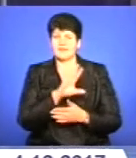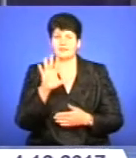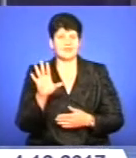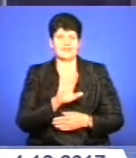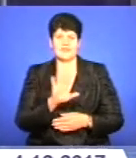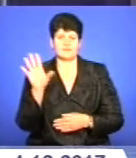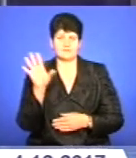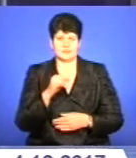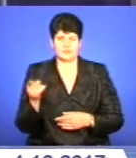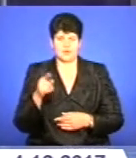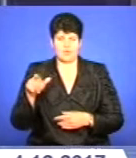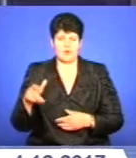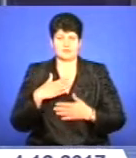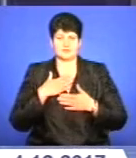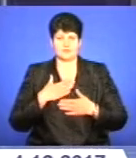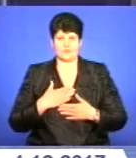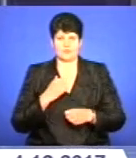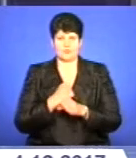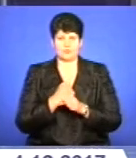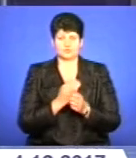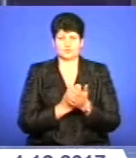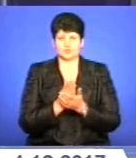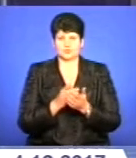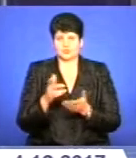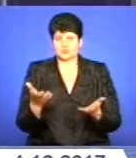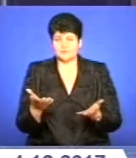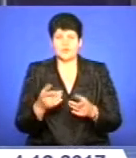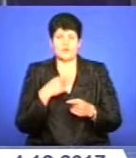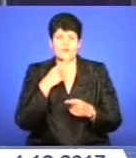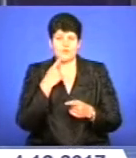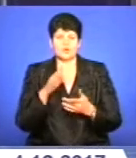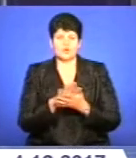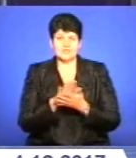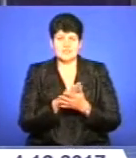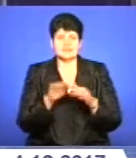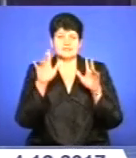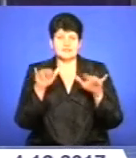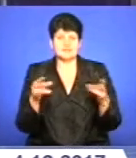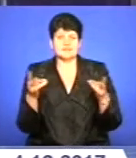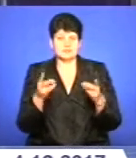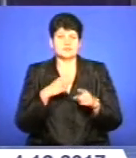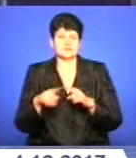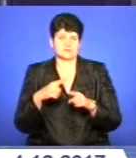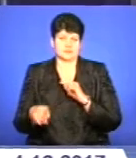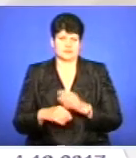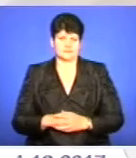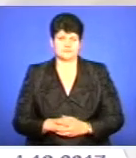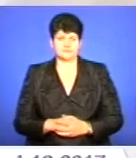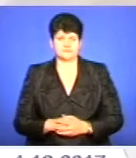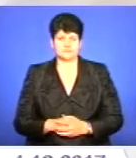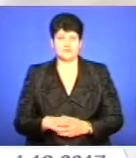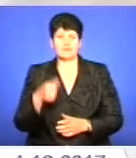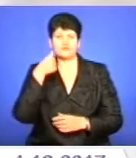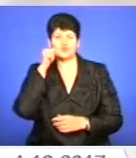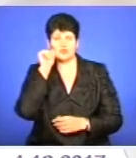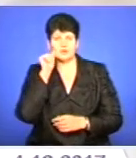роботою комунальних служб. Кажуть, ліквідовувати аварійну ситуацію на дорогах і розчищати сніг потрібно оперативніше. Вчора